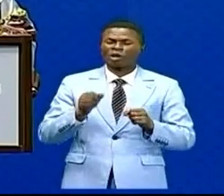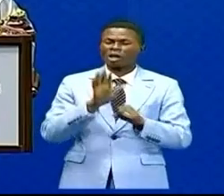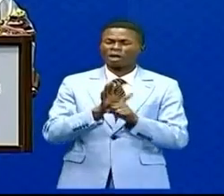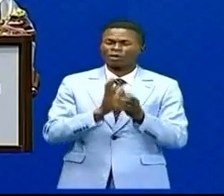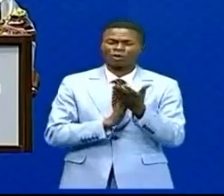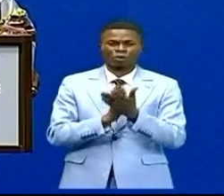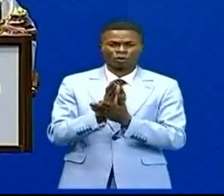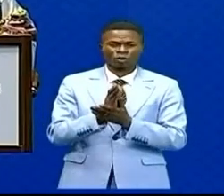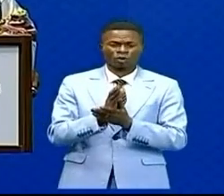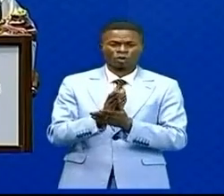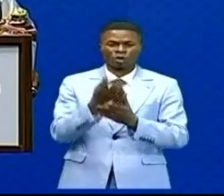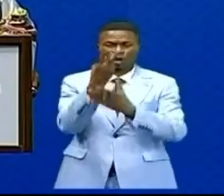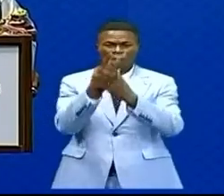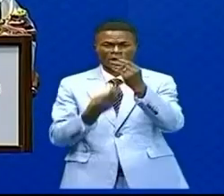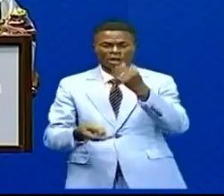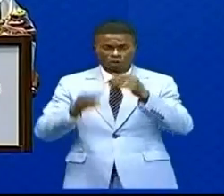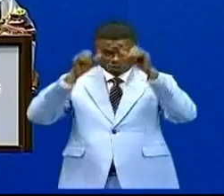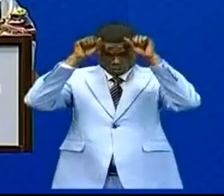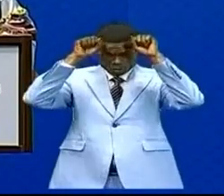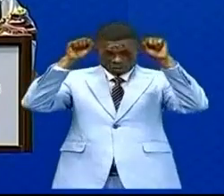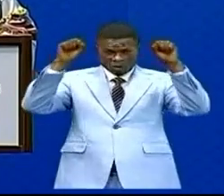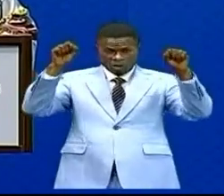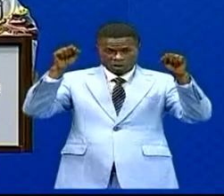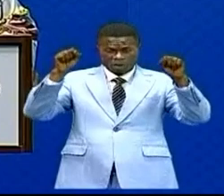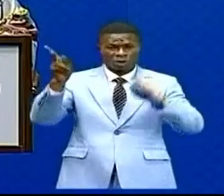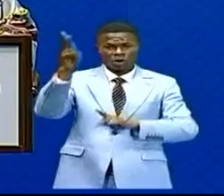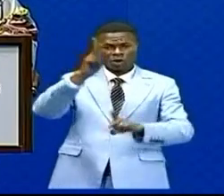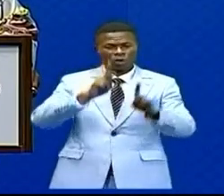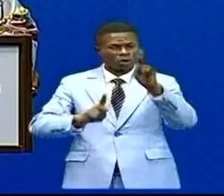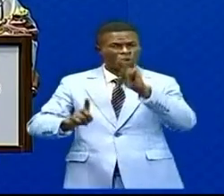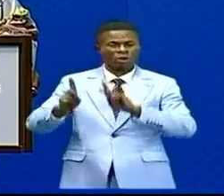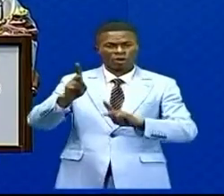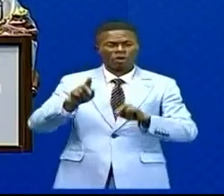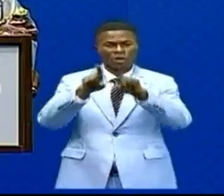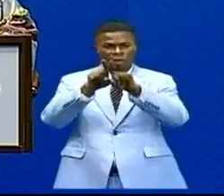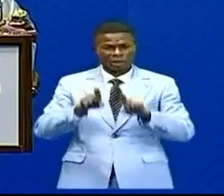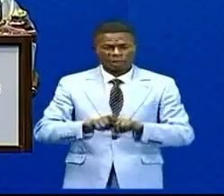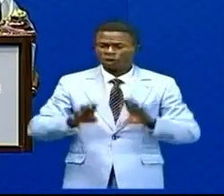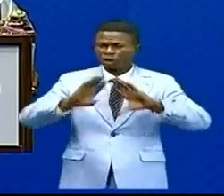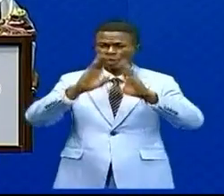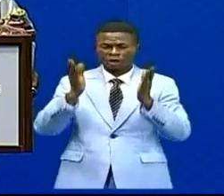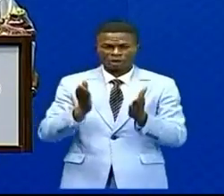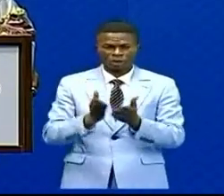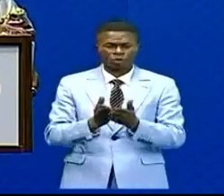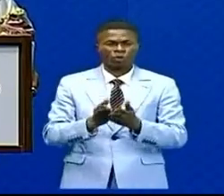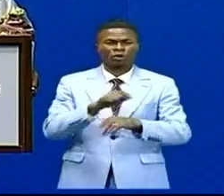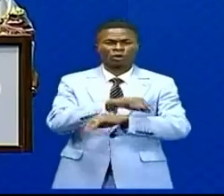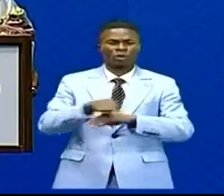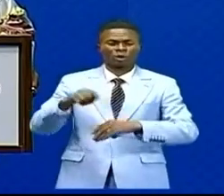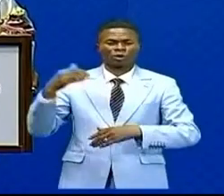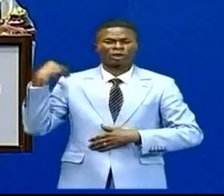harmonieusement par les couples présidentiels et la population ainsi que l'ensemble des institutions.